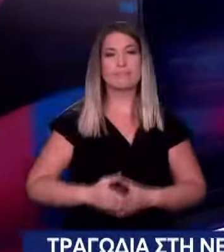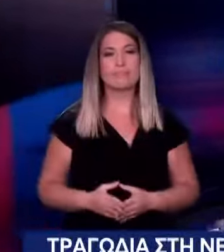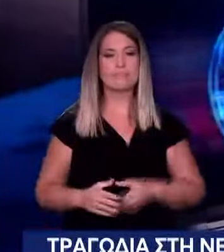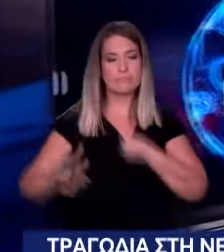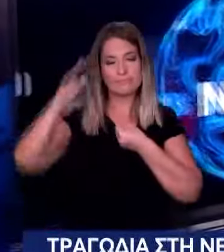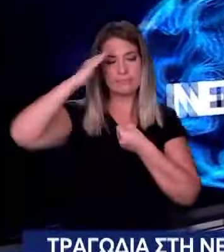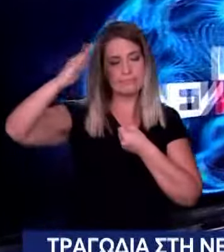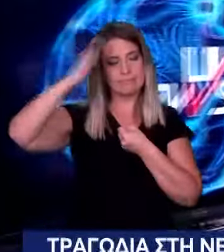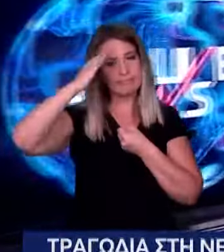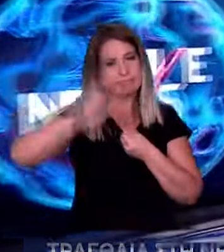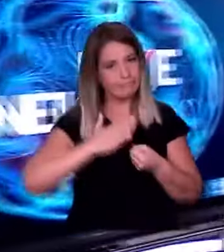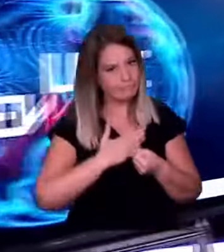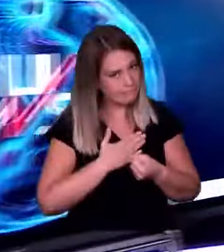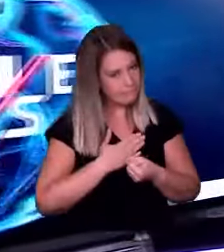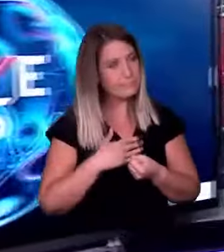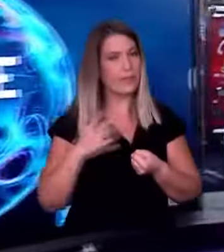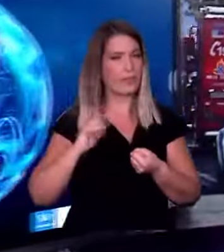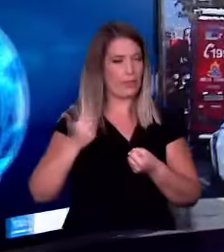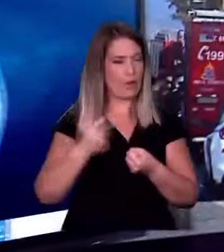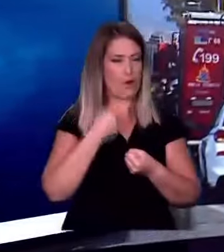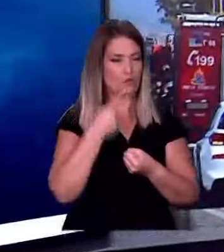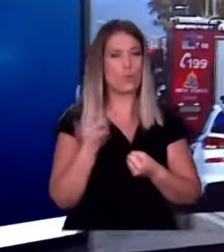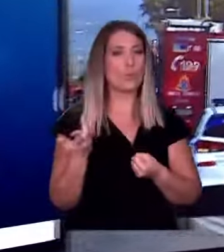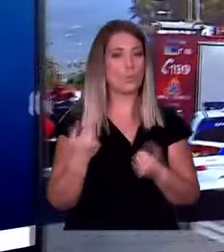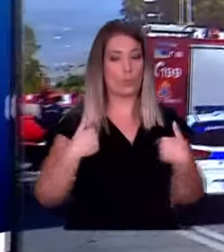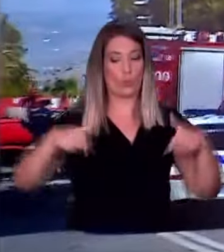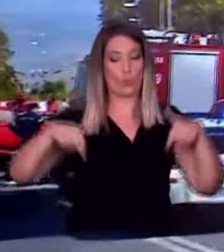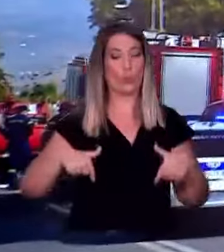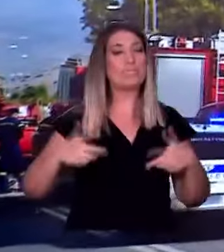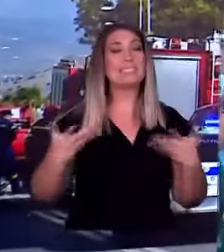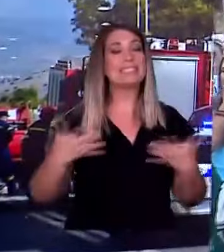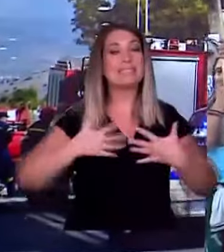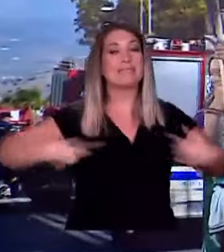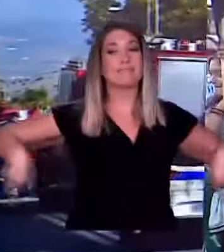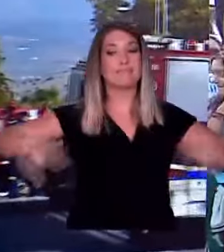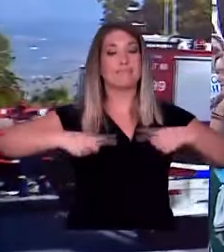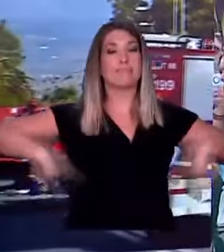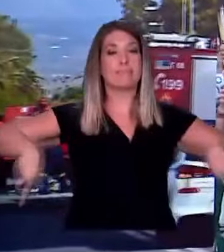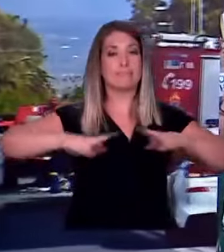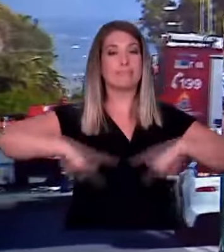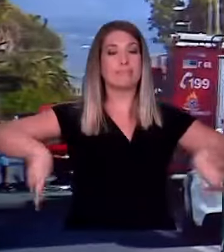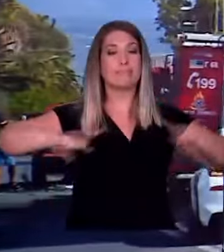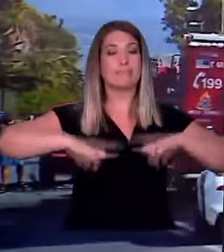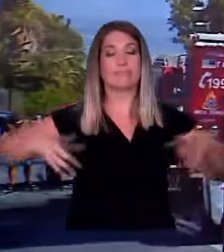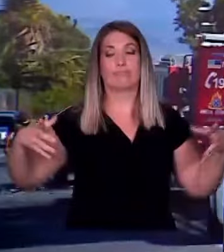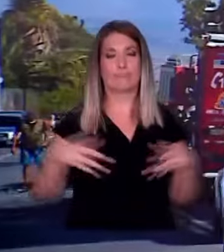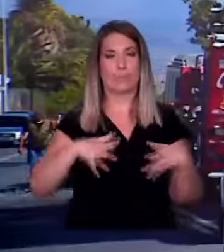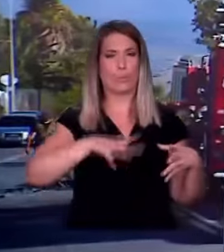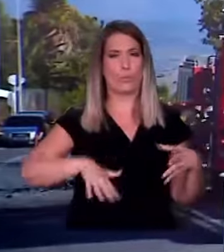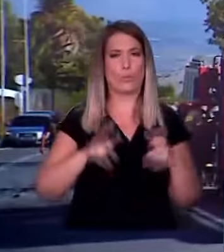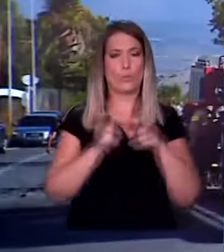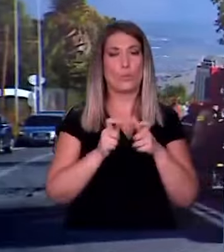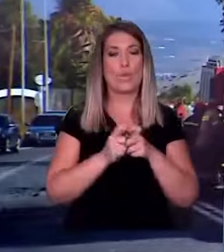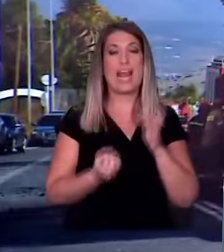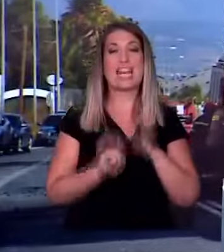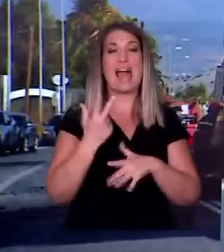Καλησπέρα Νίκο, και θα μου επιτρέψεις να σου πω ότι αυτή τη στιγμή που μιλάμε πιθανότατα ο μόνος κάτοικος της Νέας Κίου που